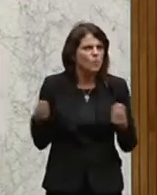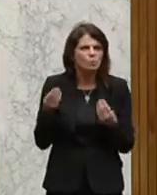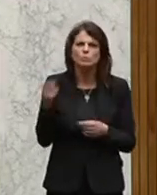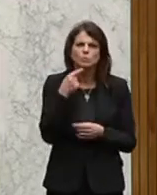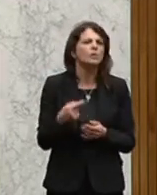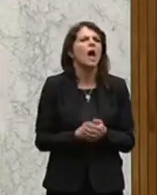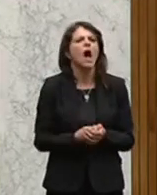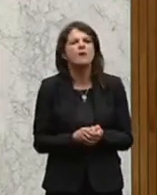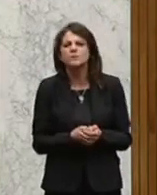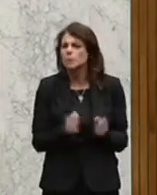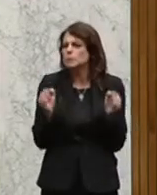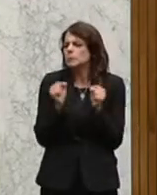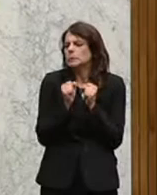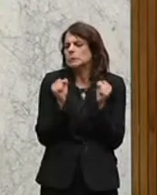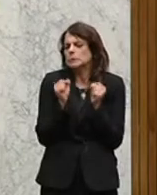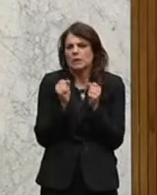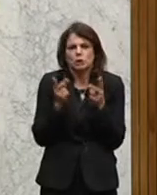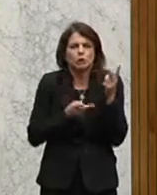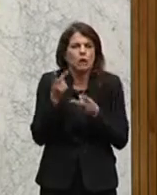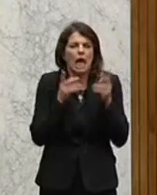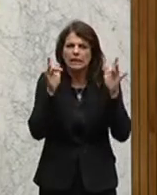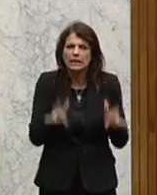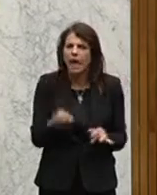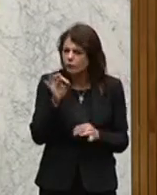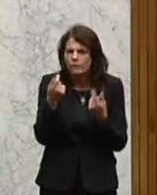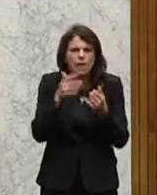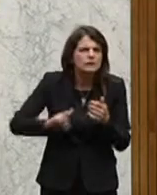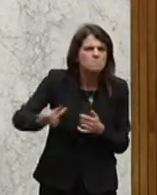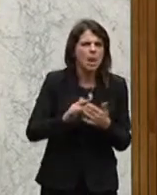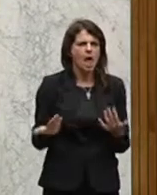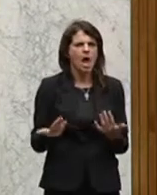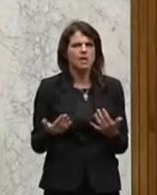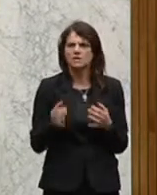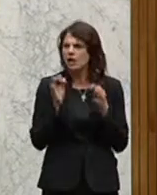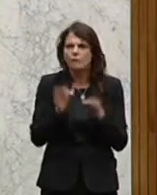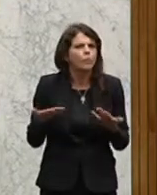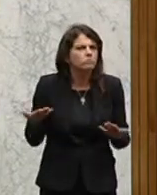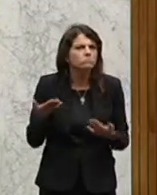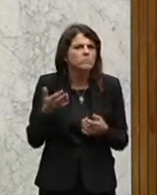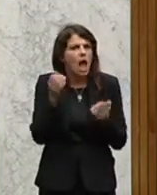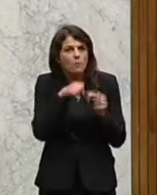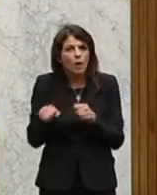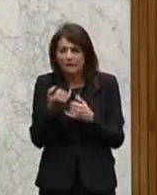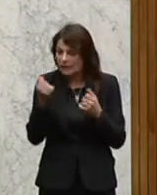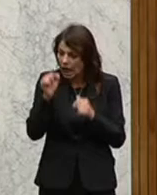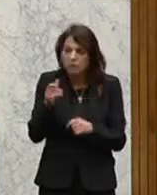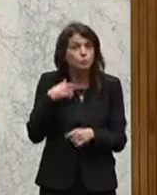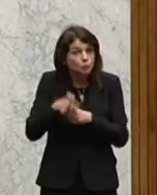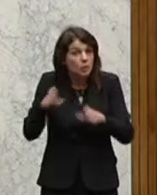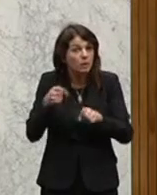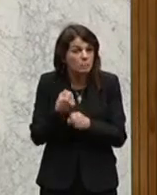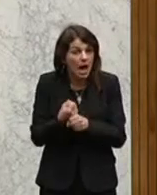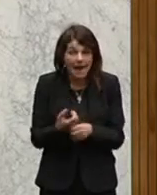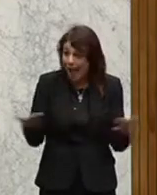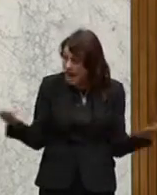haben, da wäre ein wahnsinniger Schaden entstanden für den Finanzplatz und für die Möglichkeiten, sich zu verschulden. Ja genau, das ist das